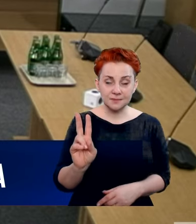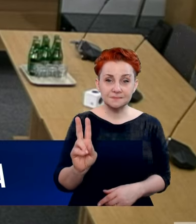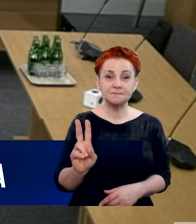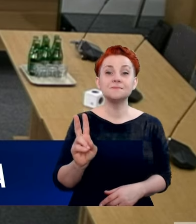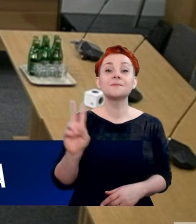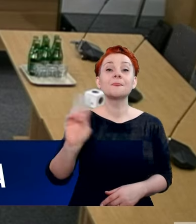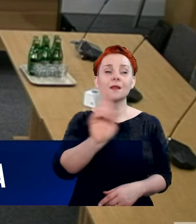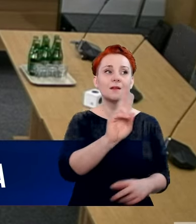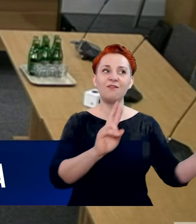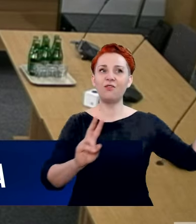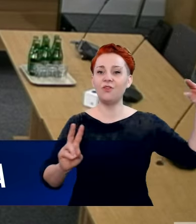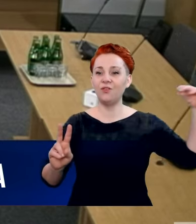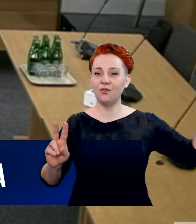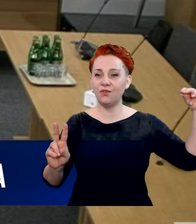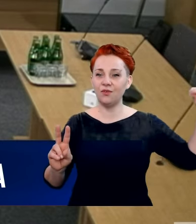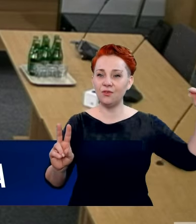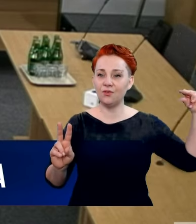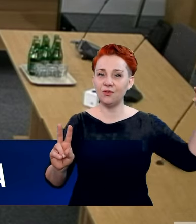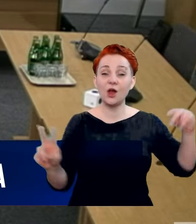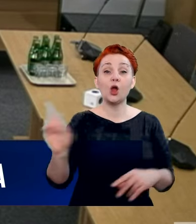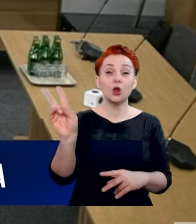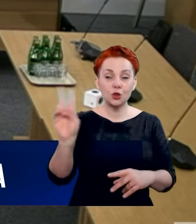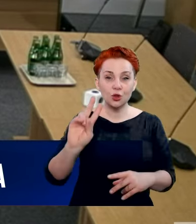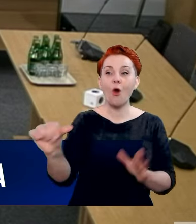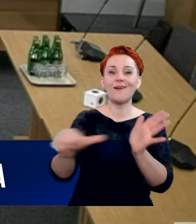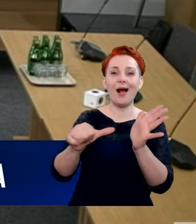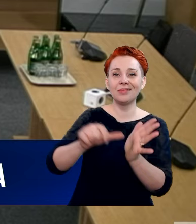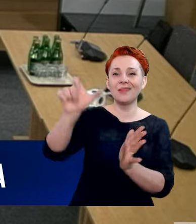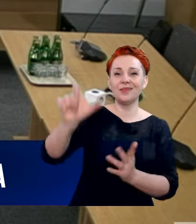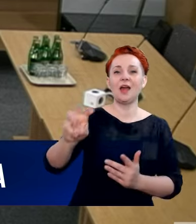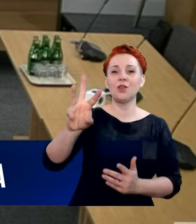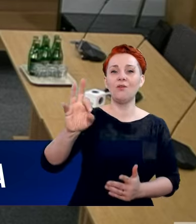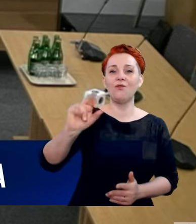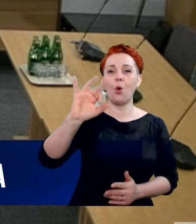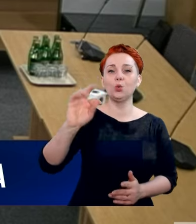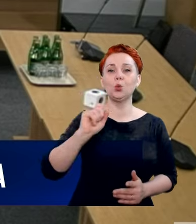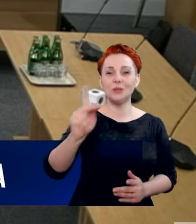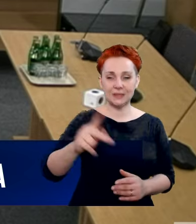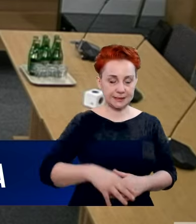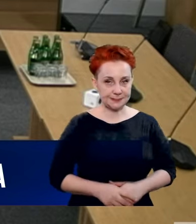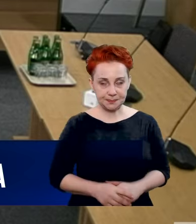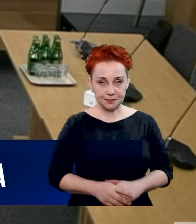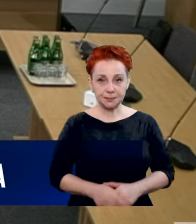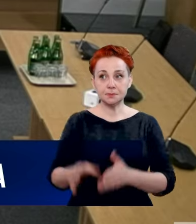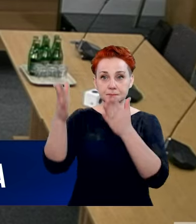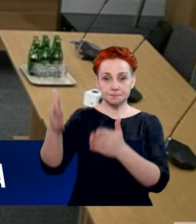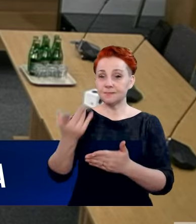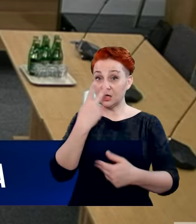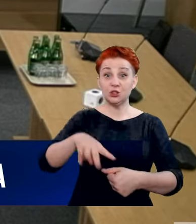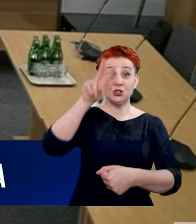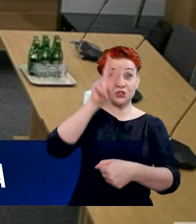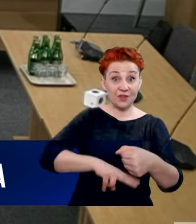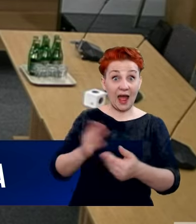Kto jest za kandydaturą pana Pawła Wojtunika na świadka